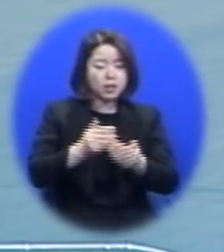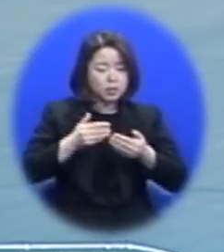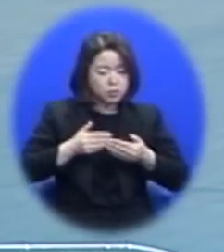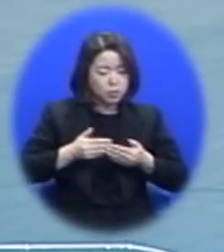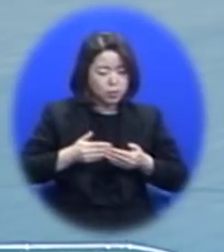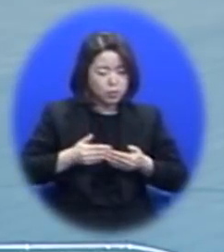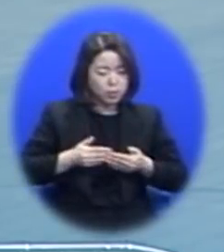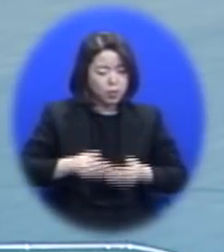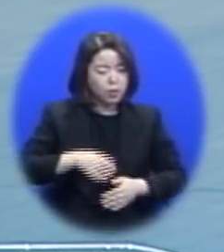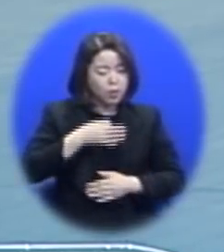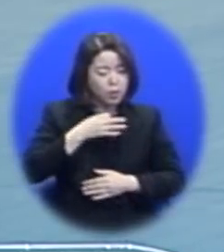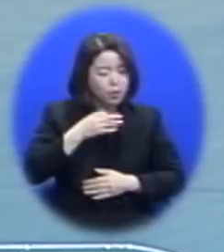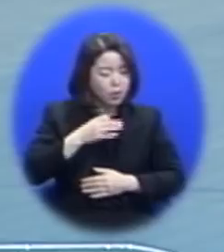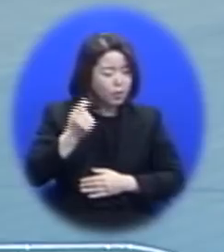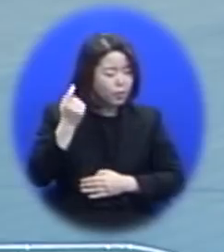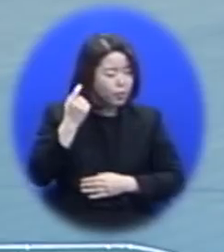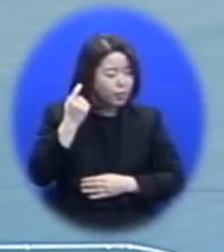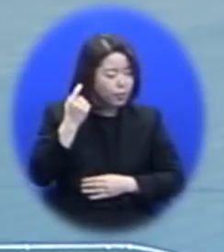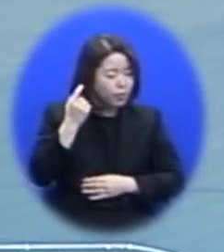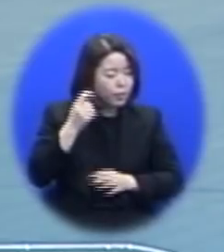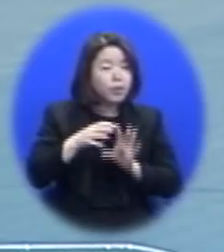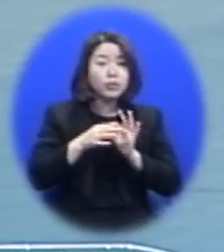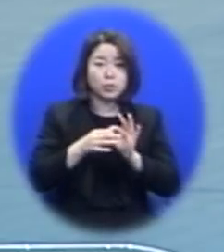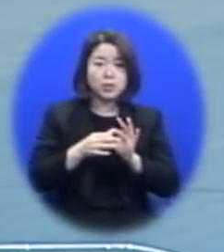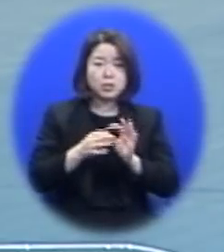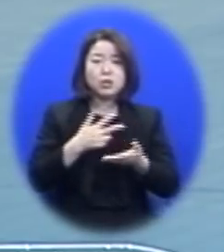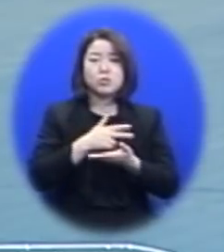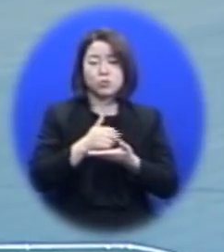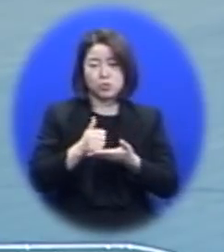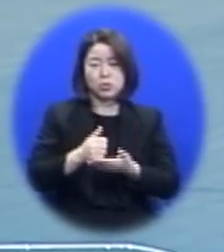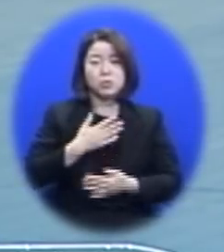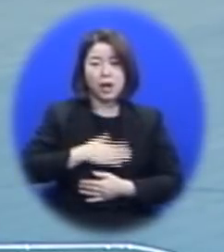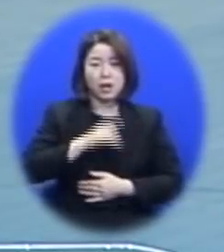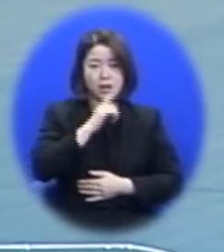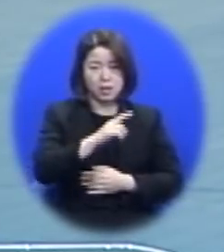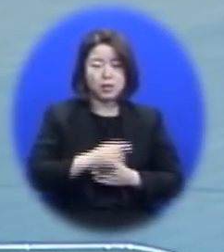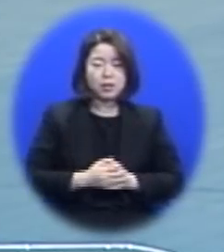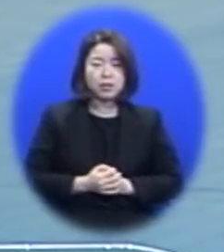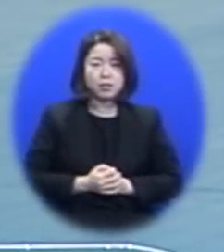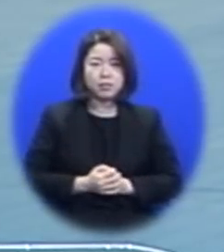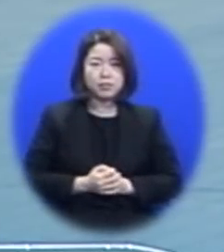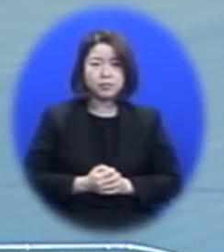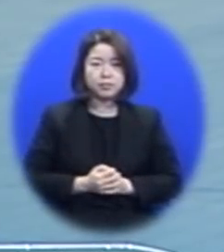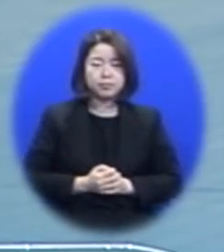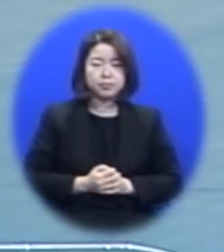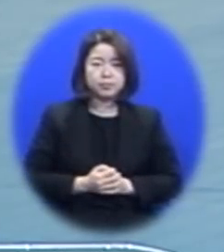세미한 음성을 통해서 함께 하시는 주님을 알라는 거죠.